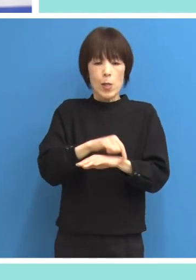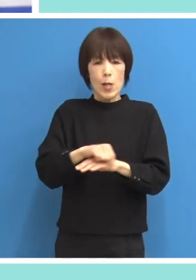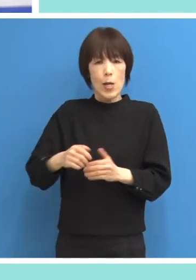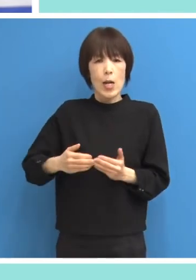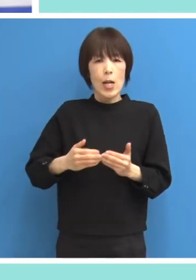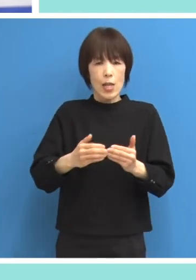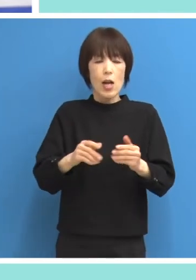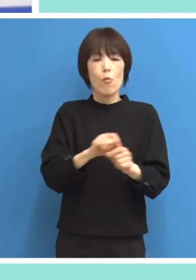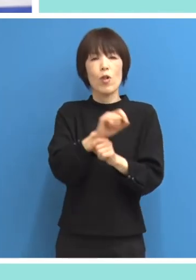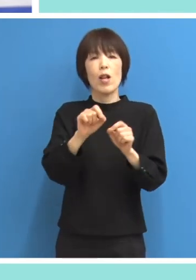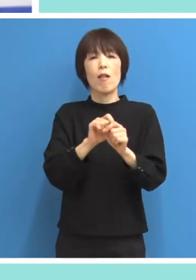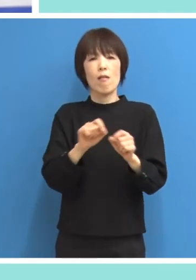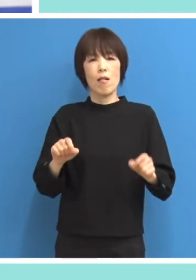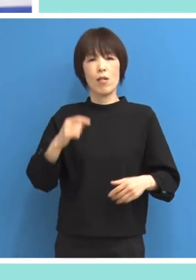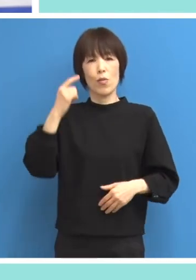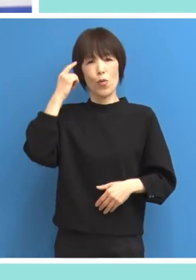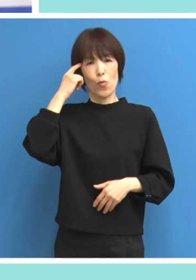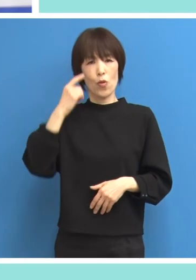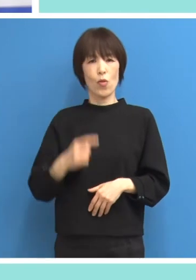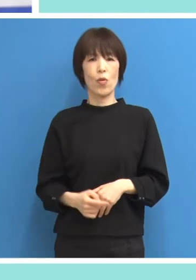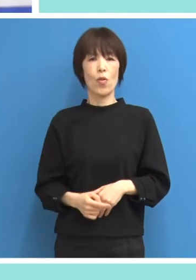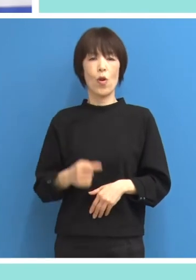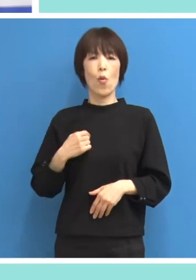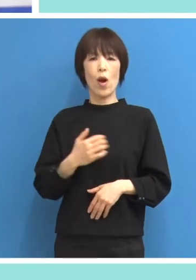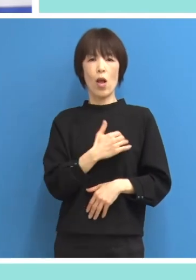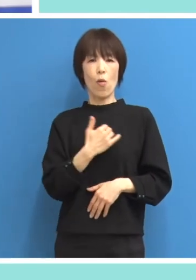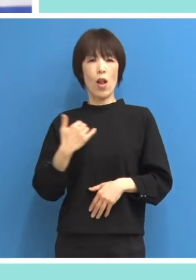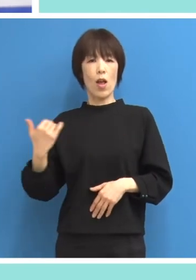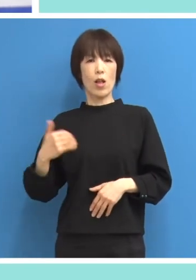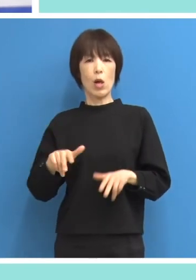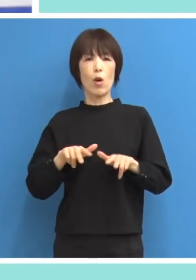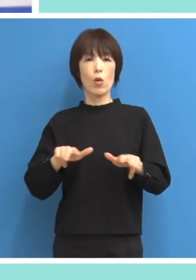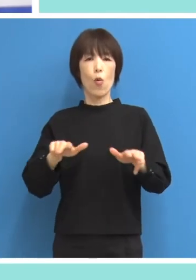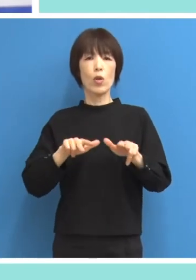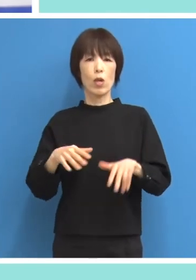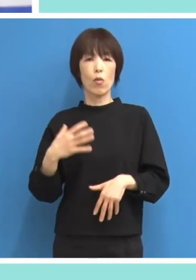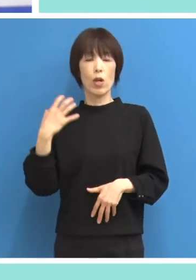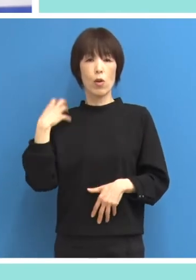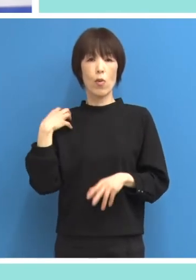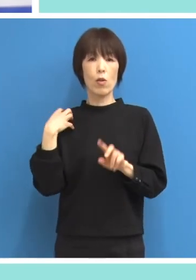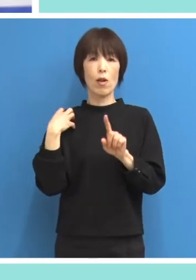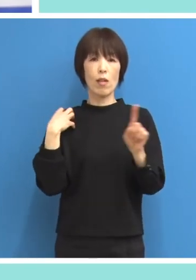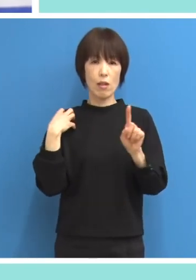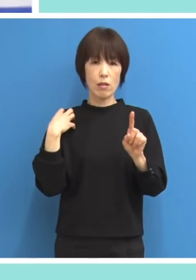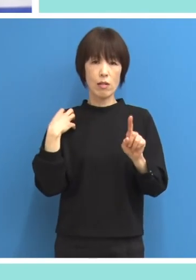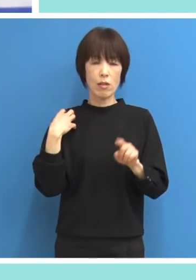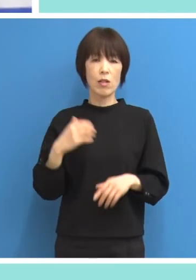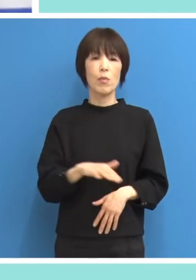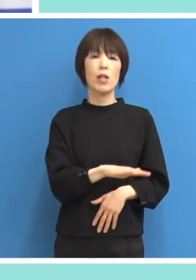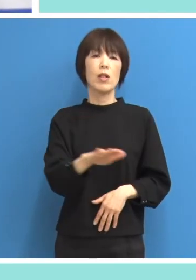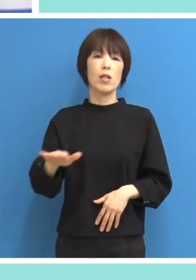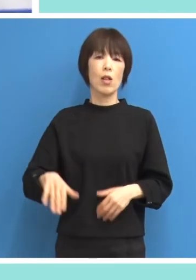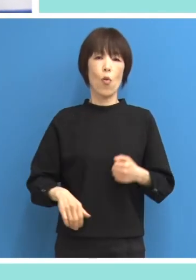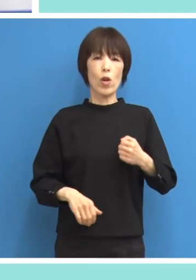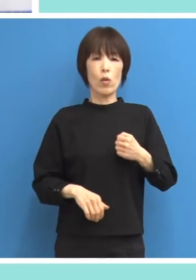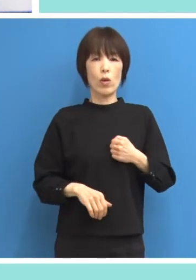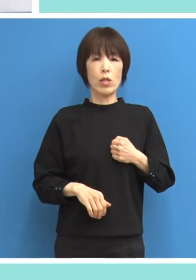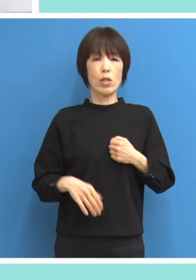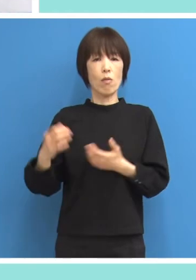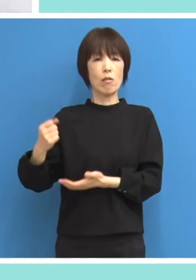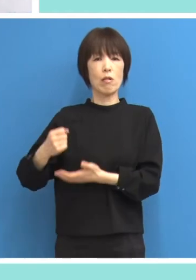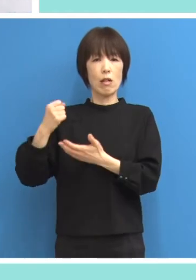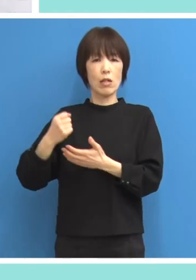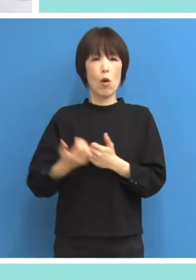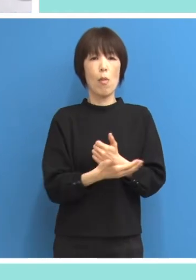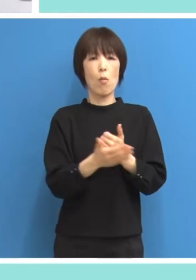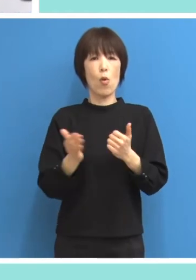きたからこそだと思います。我々大村市行政の役割というのは市民の生命と財産を